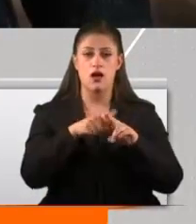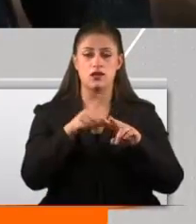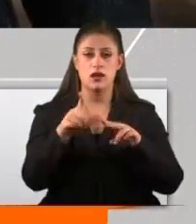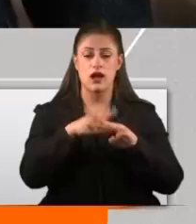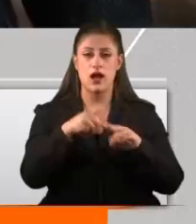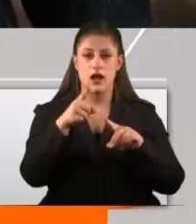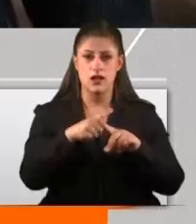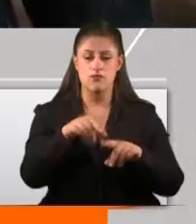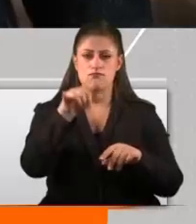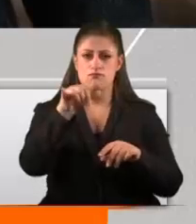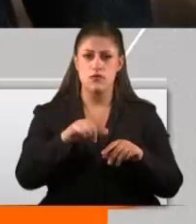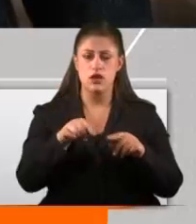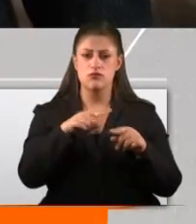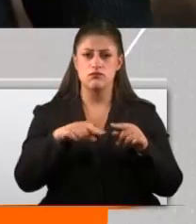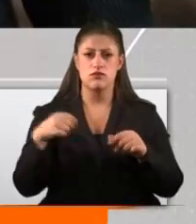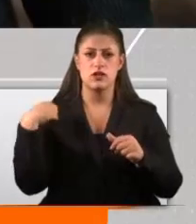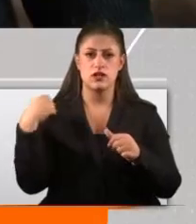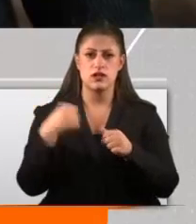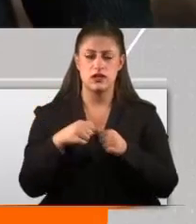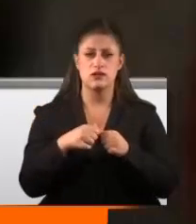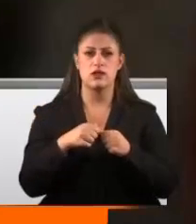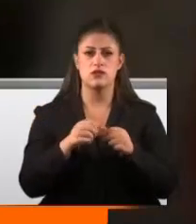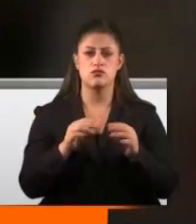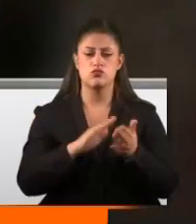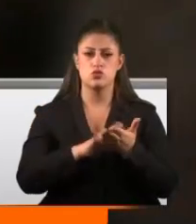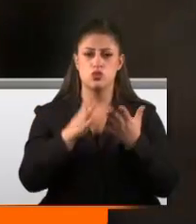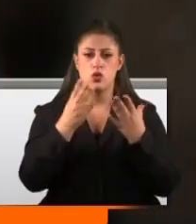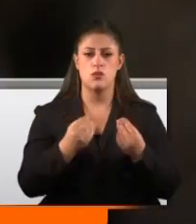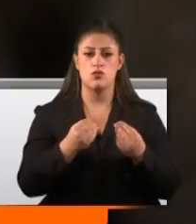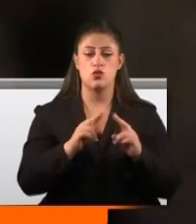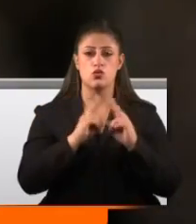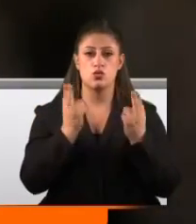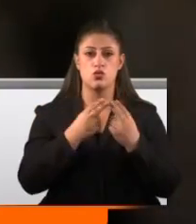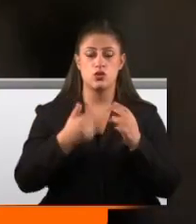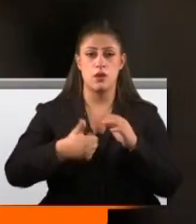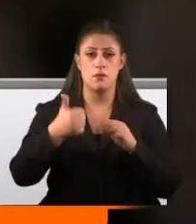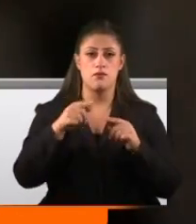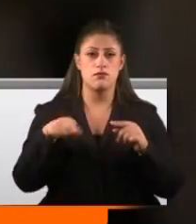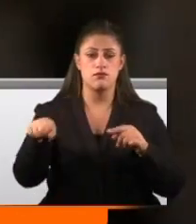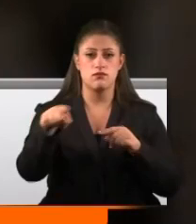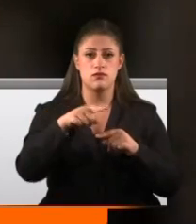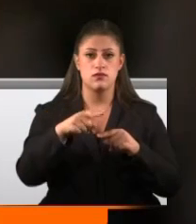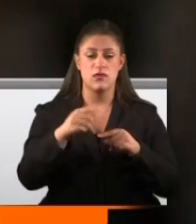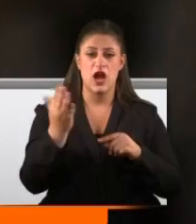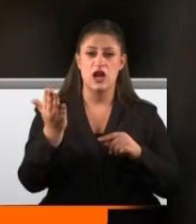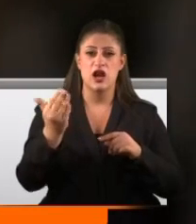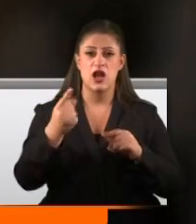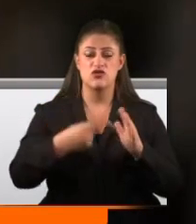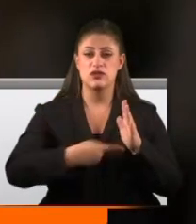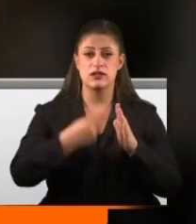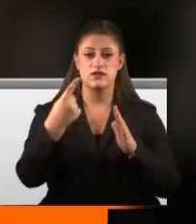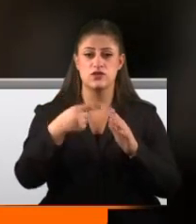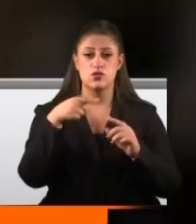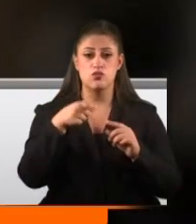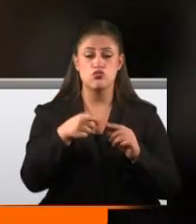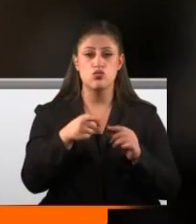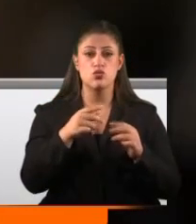ekseninde yeniden şekillendirmek dünya liderlerini geleceğin zirvesinde bu amaçlar